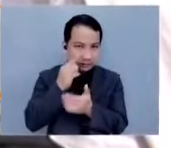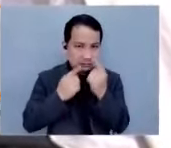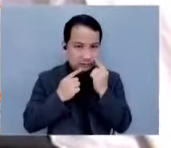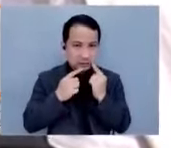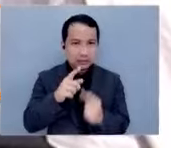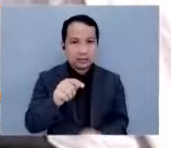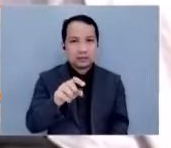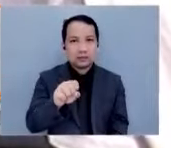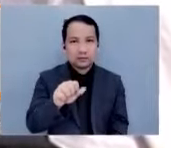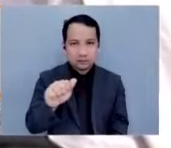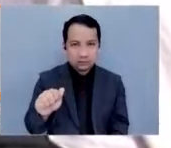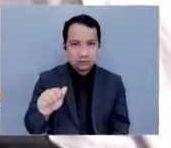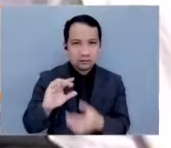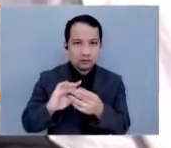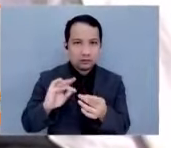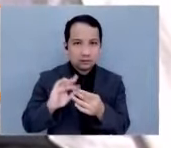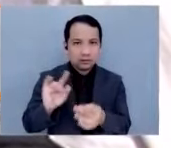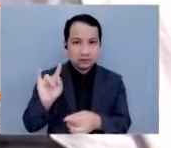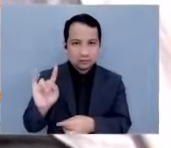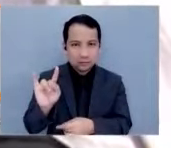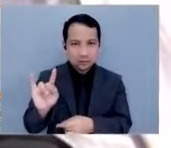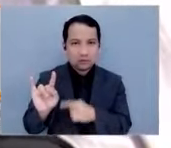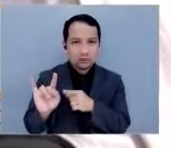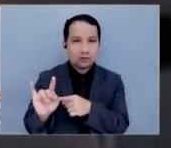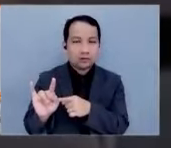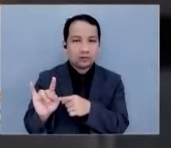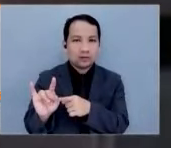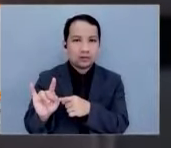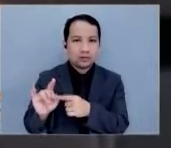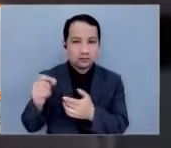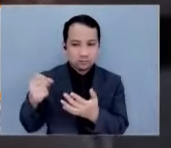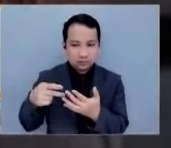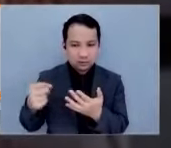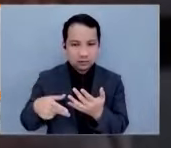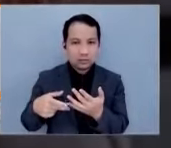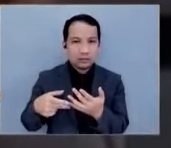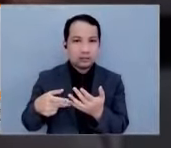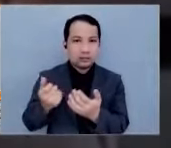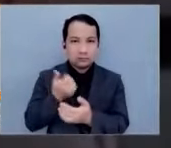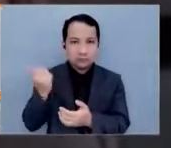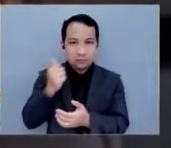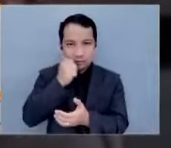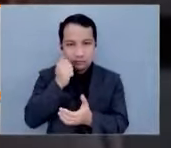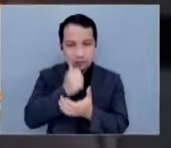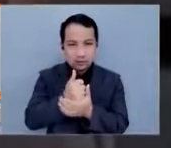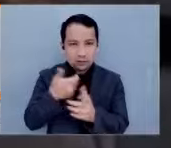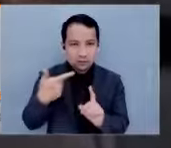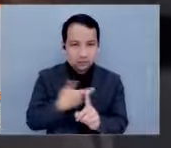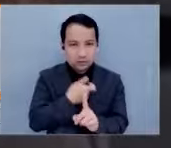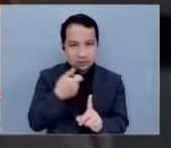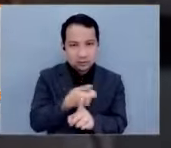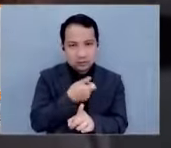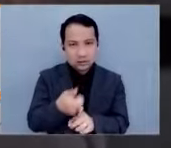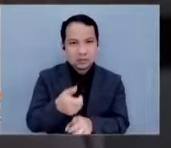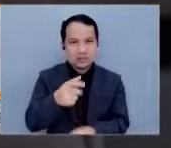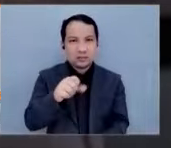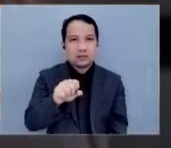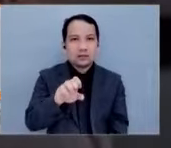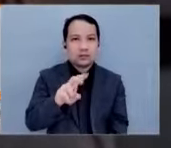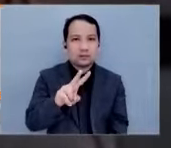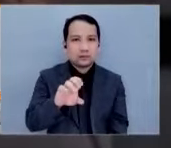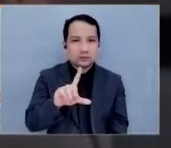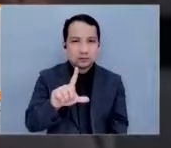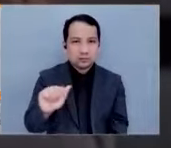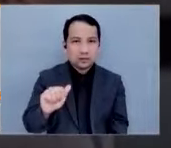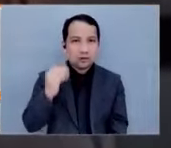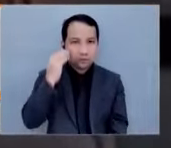habang ikinikwento sa media ang pambababae at pananakit umano ni Brigadier General Sevilla. Kulang din daw ang sustento